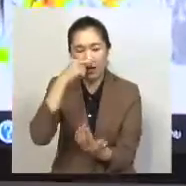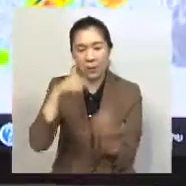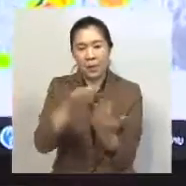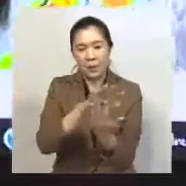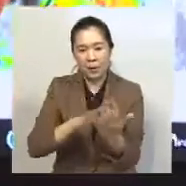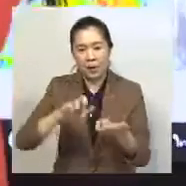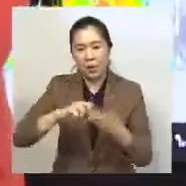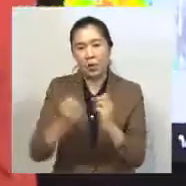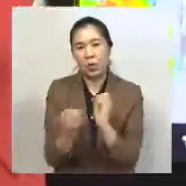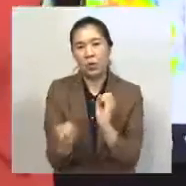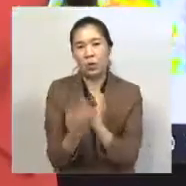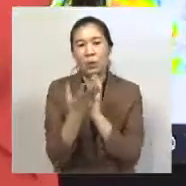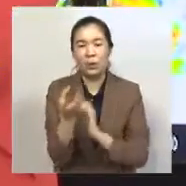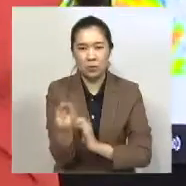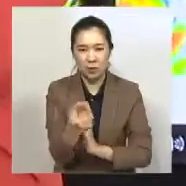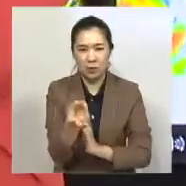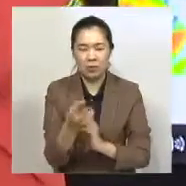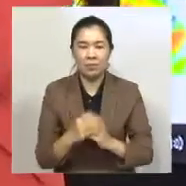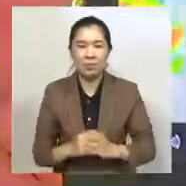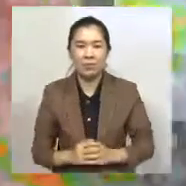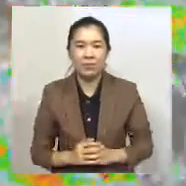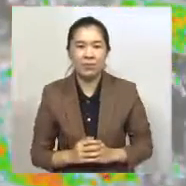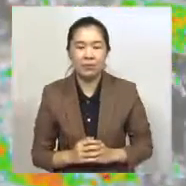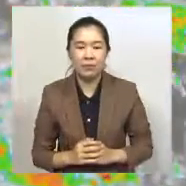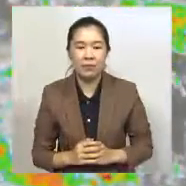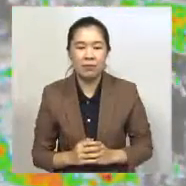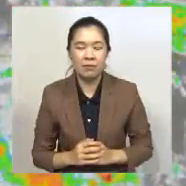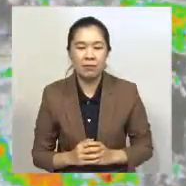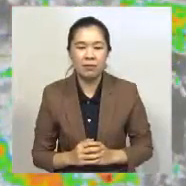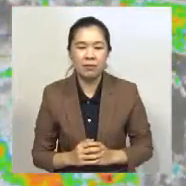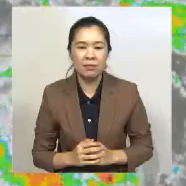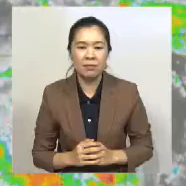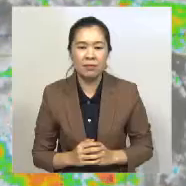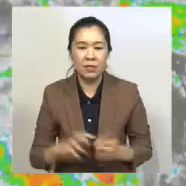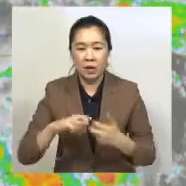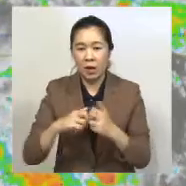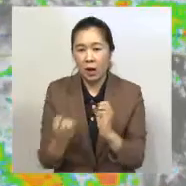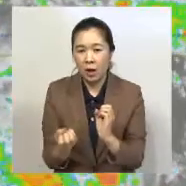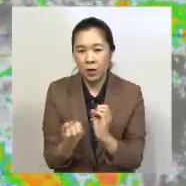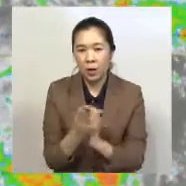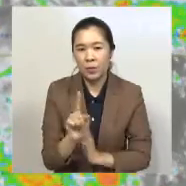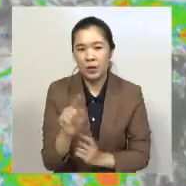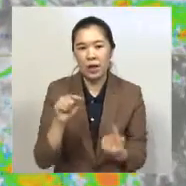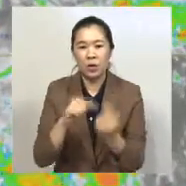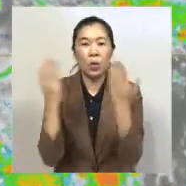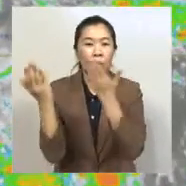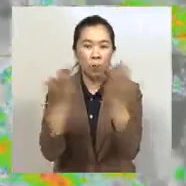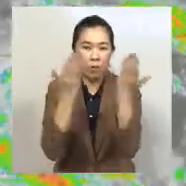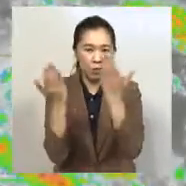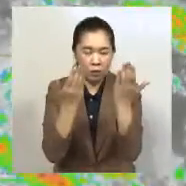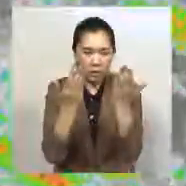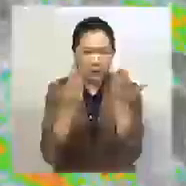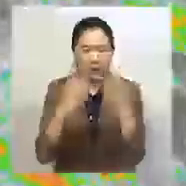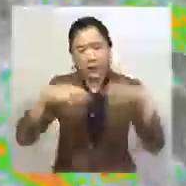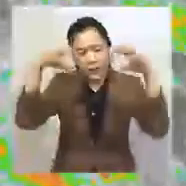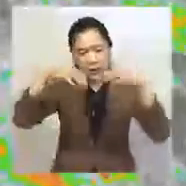ทบน้อยแต่ว่าผลกระทบถ้ามันเข้าแนวนี้ปุ๊บผลกระทบของเราเนี่ยมันจะดูในเรื่องของลมที่เข้าไปเลี้ยงเพราะนั้นฝนก็จะมีบ้าง